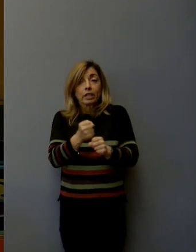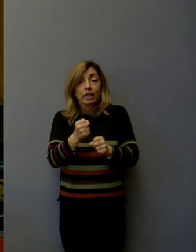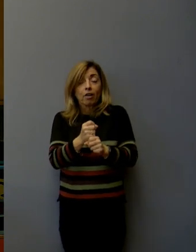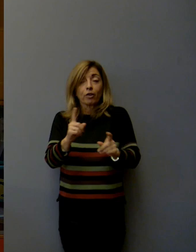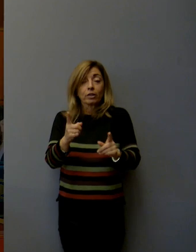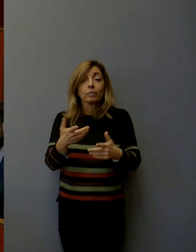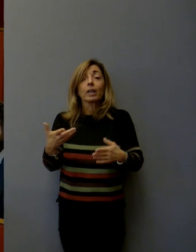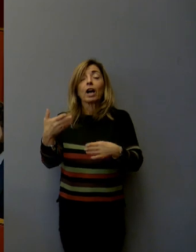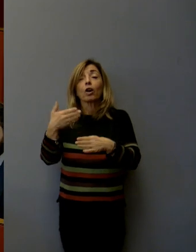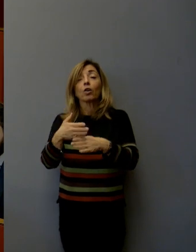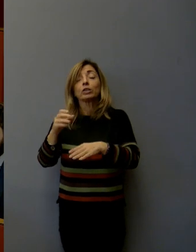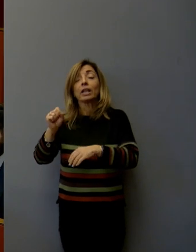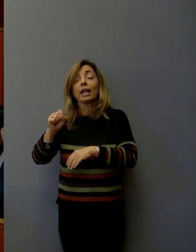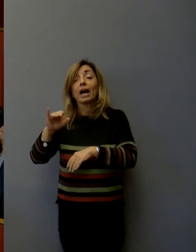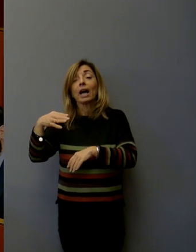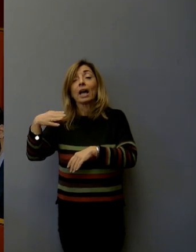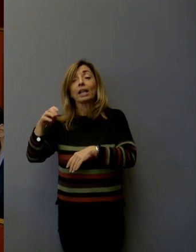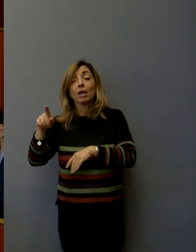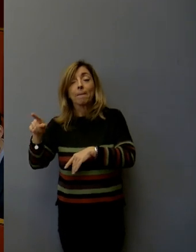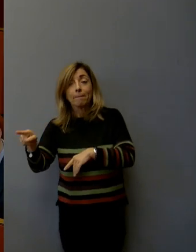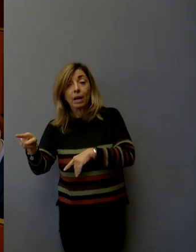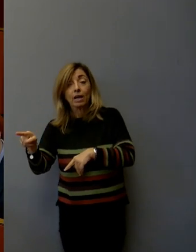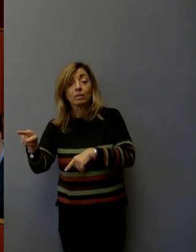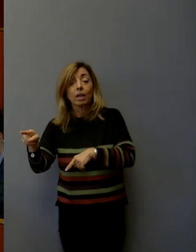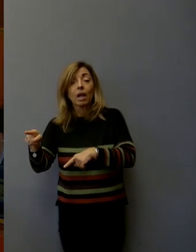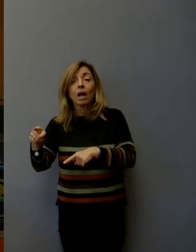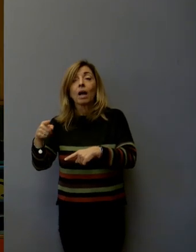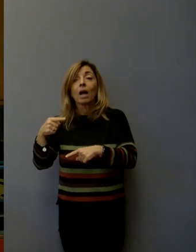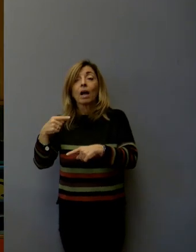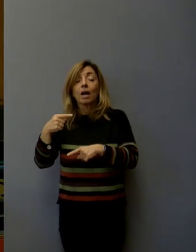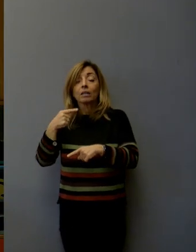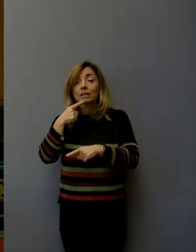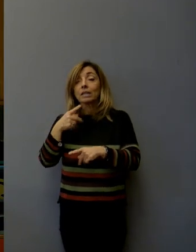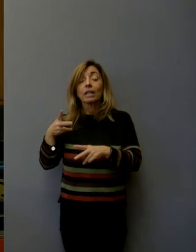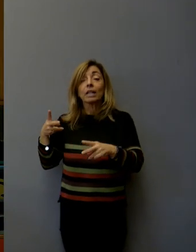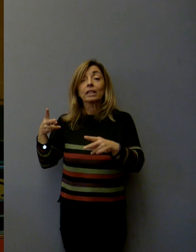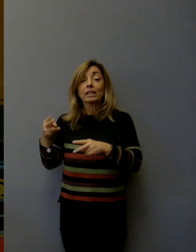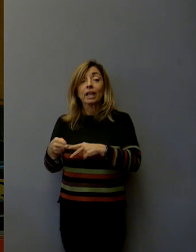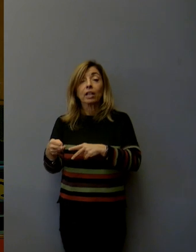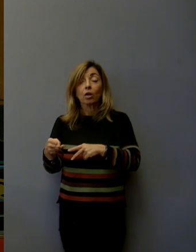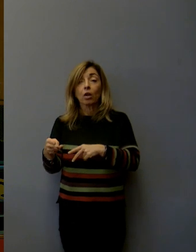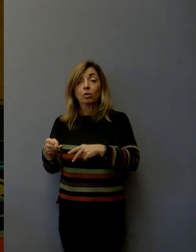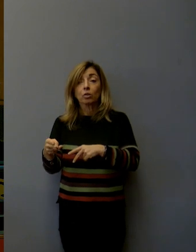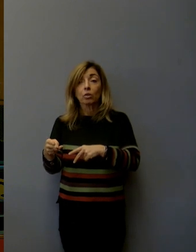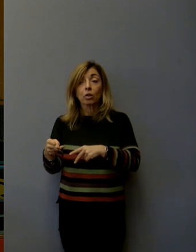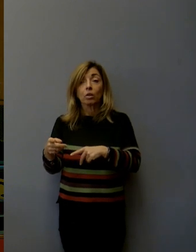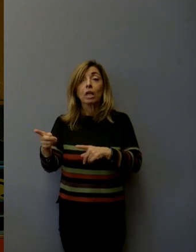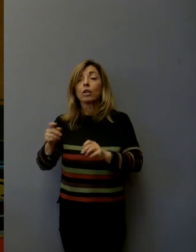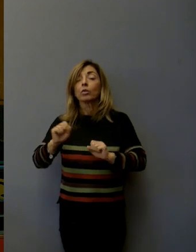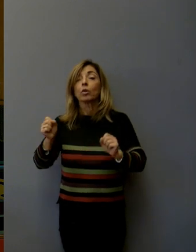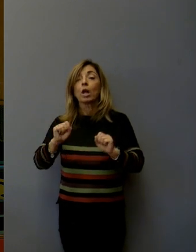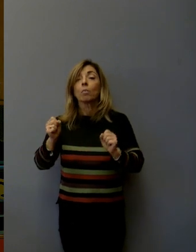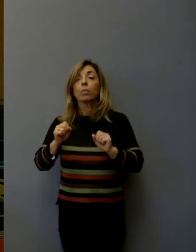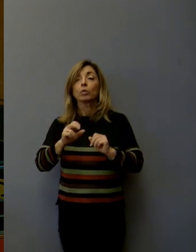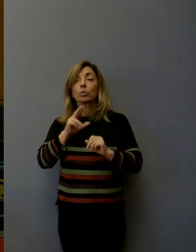consiglierem che è stato interessante andando a fare delle delle sta parlando di altre persone tra